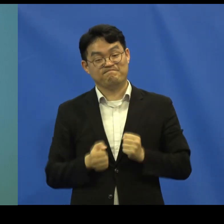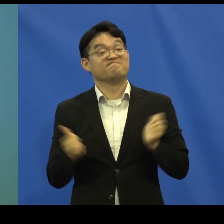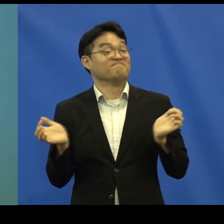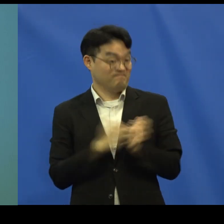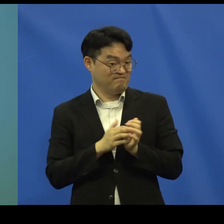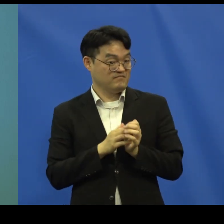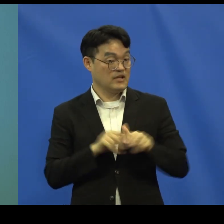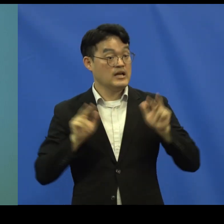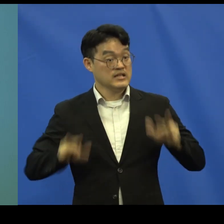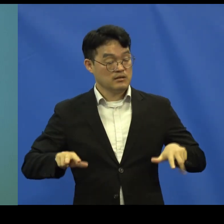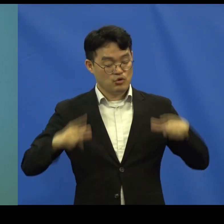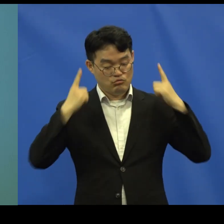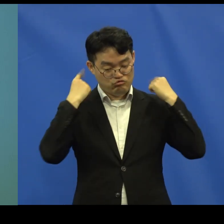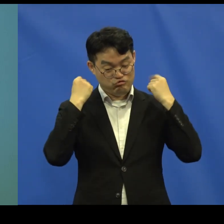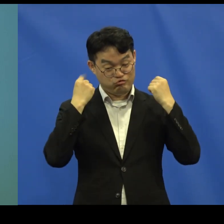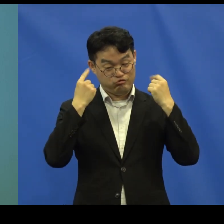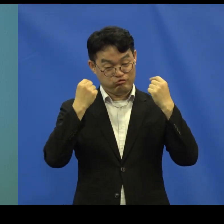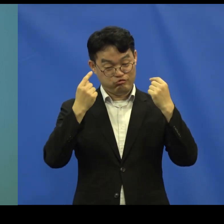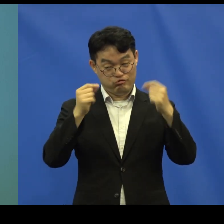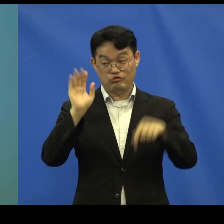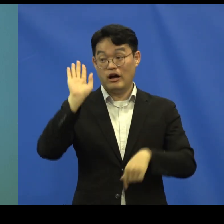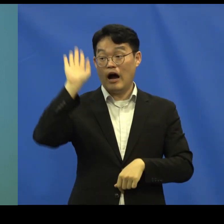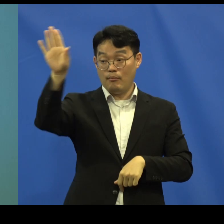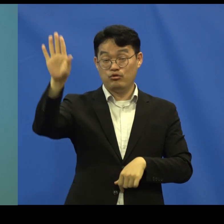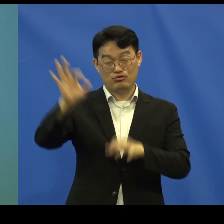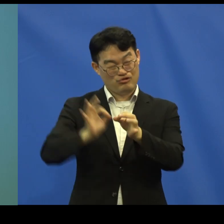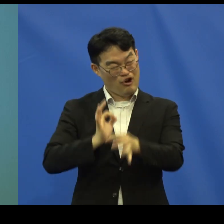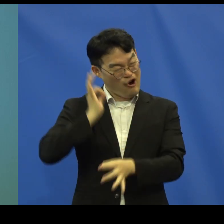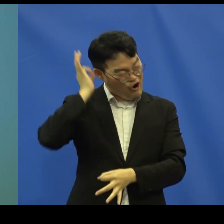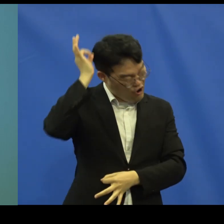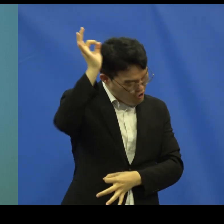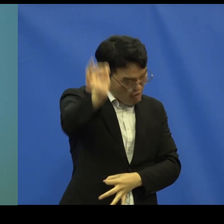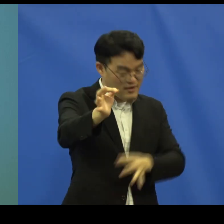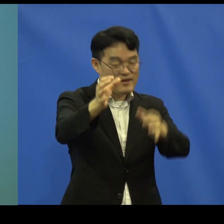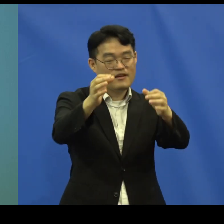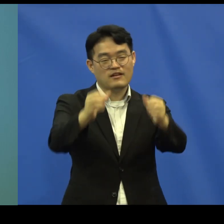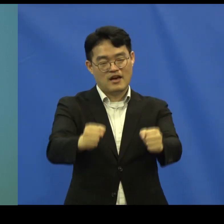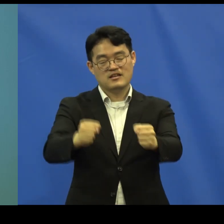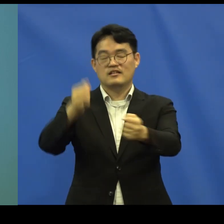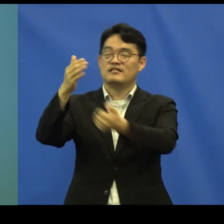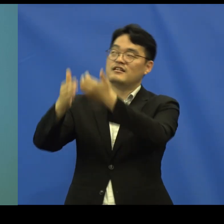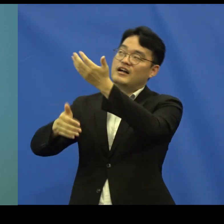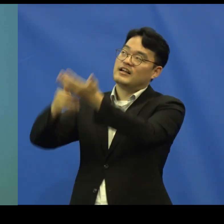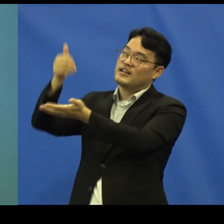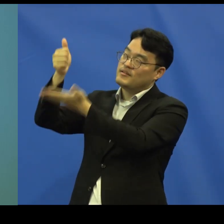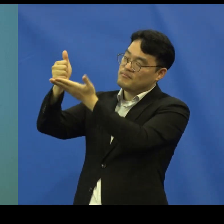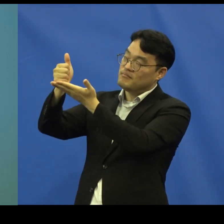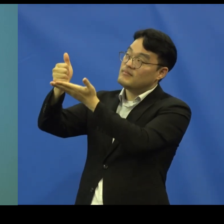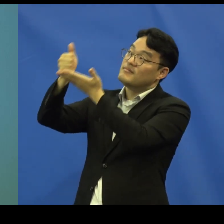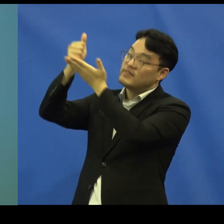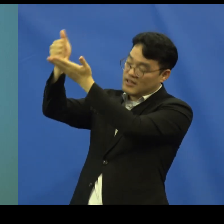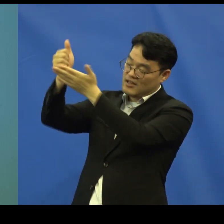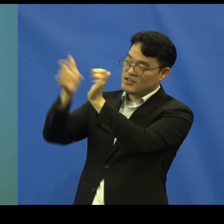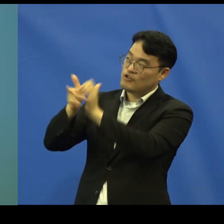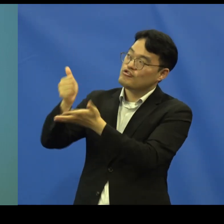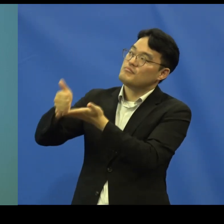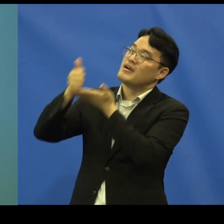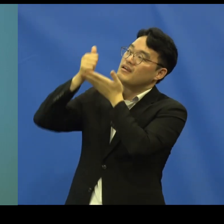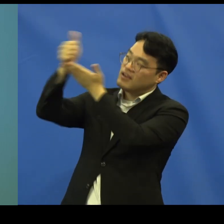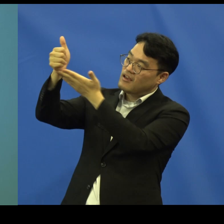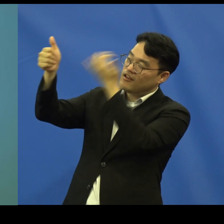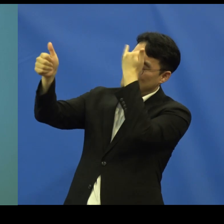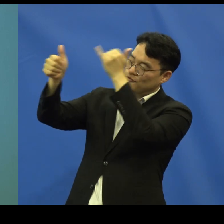9절과 10절에 세세토록 살아계시는 이에게, 그러니까 영원히 살아계신 분이 누구인가 하는